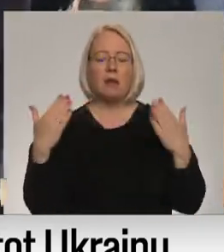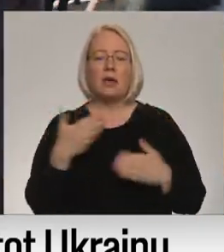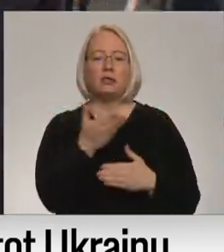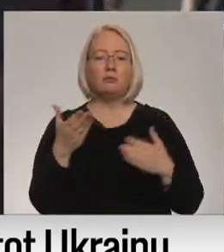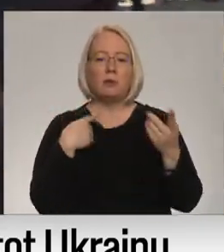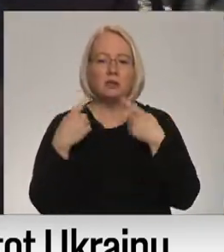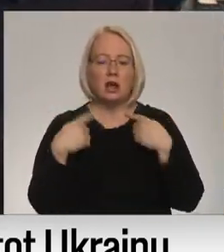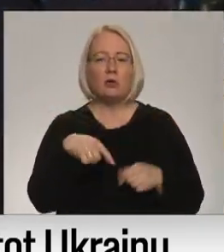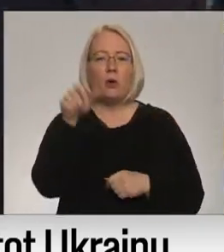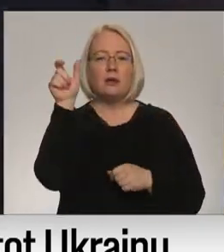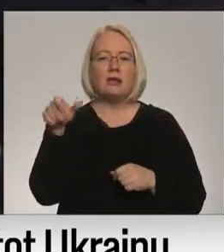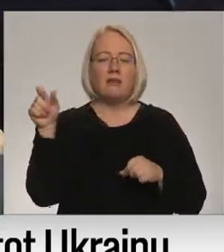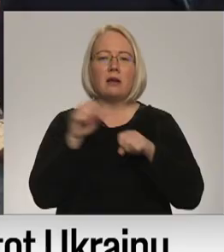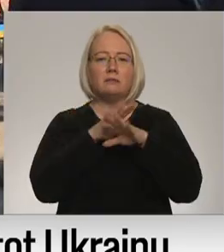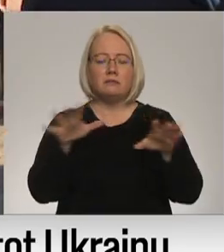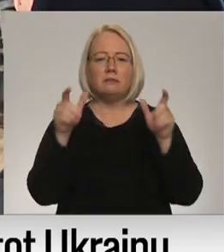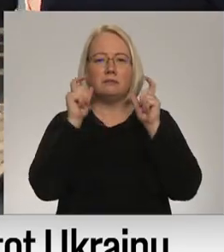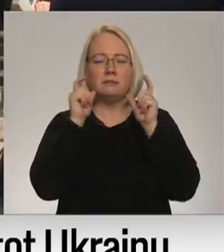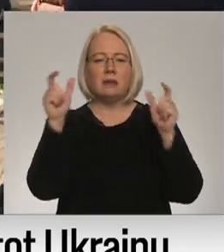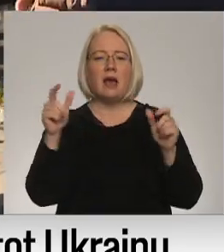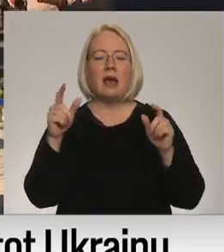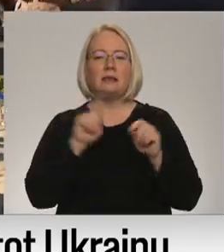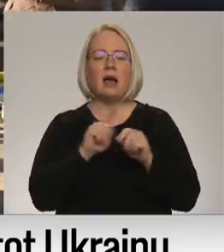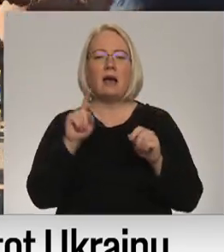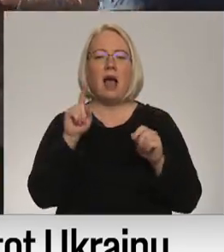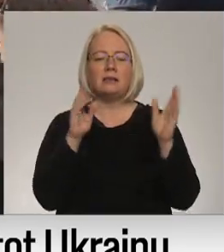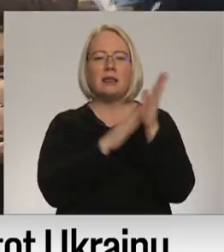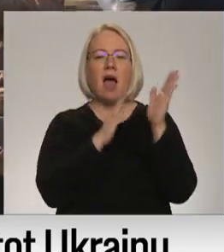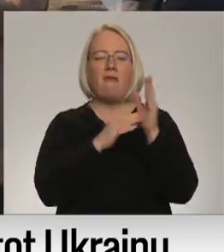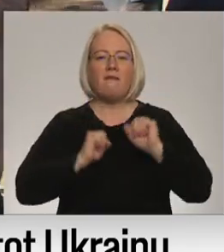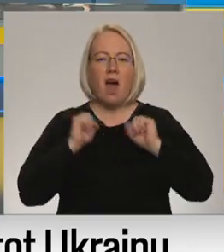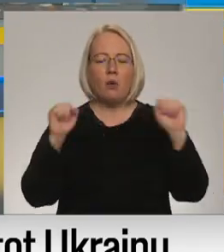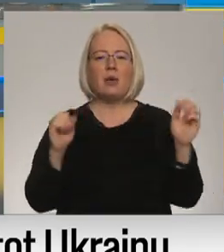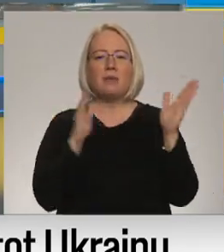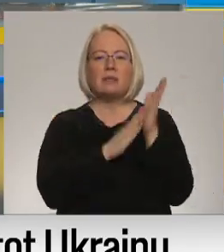Cilvēki sāk izklīst skandinot saukļu slavu varoņiem, slavu Ukraiņiem. Un tagad kolēģi vārds jums.